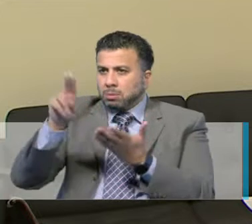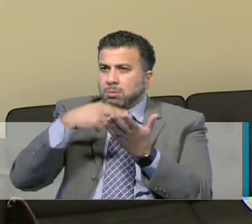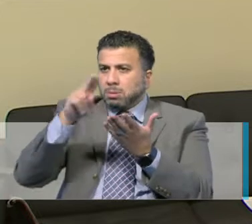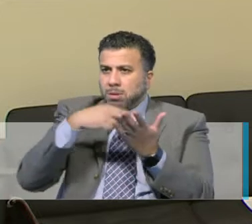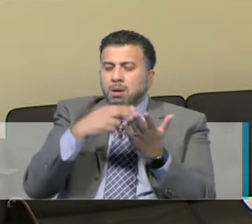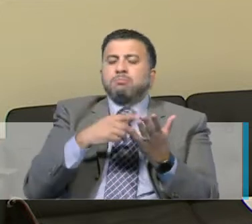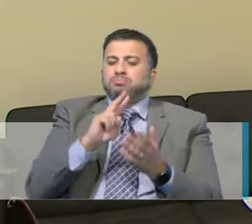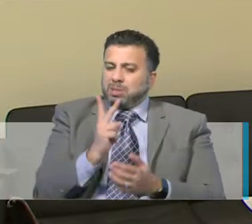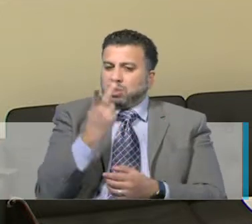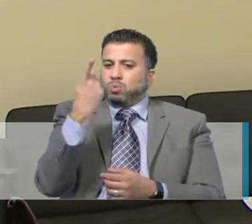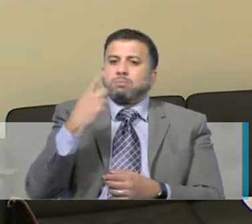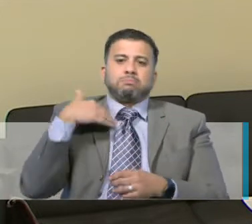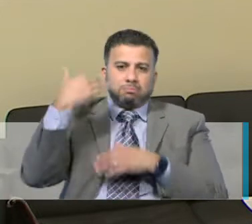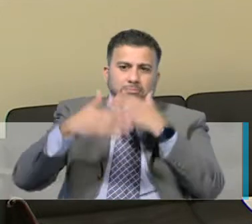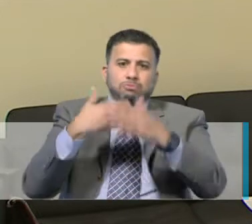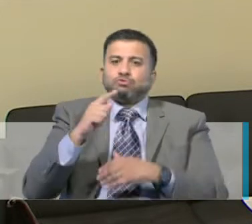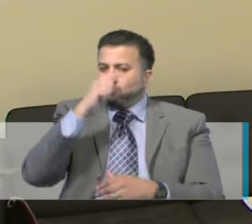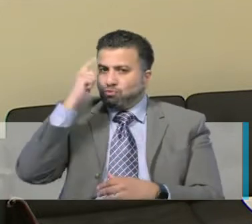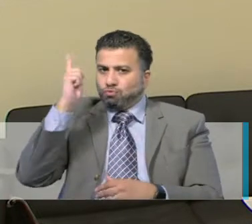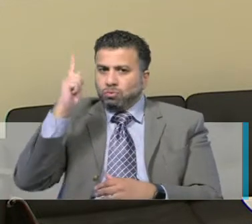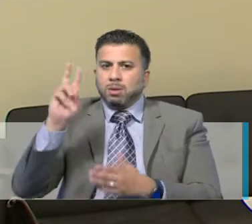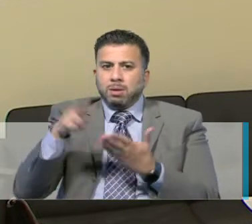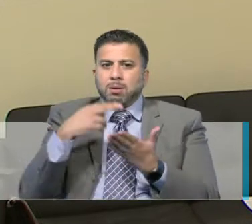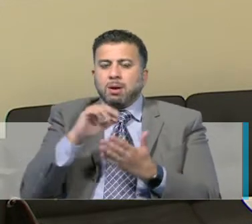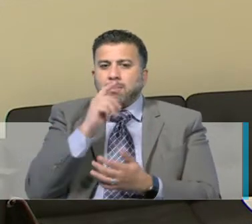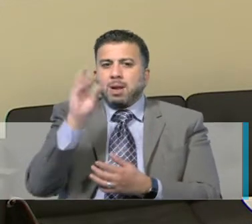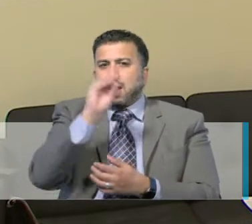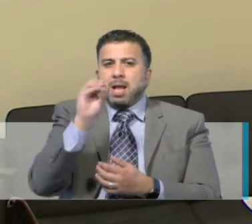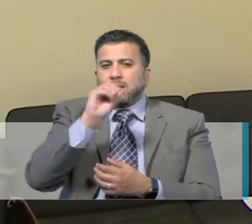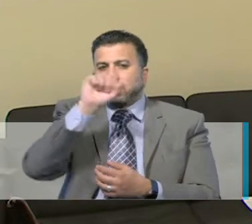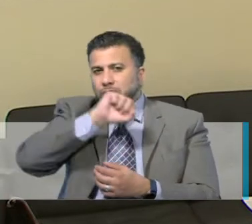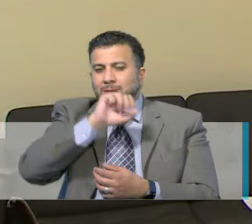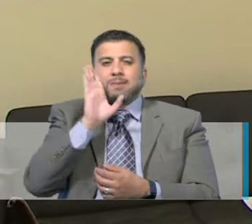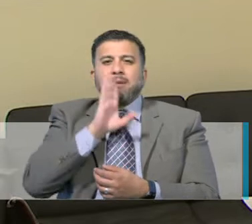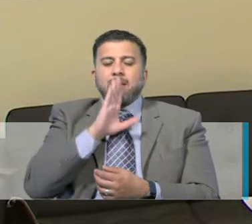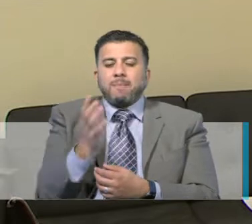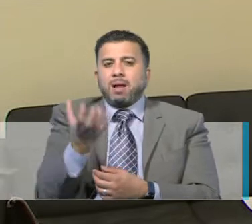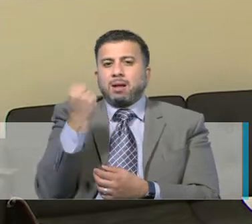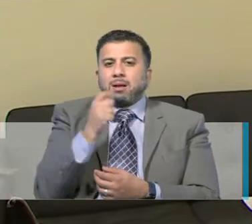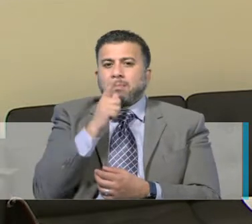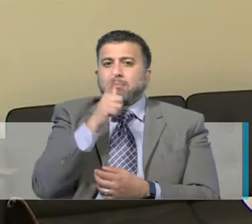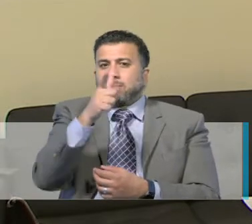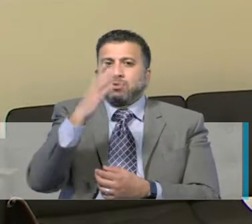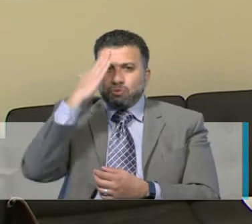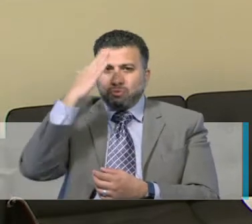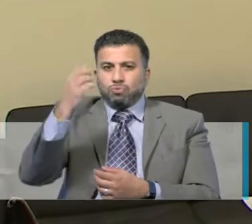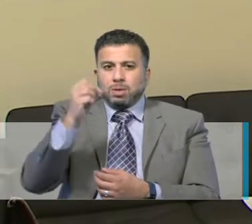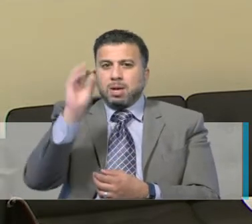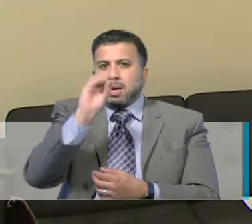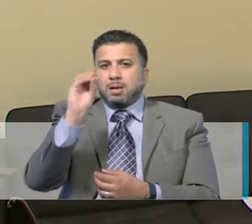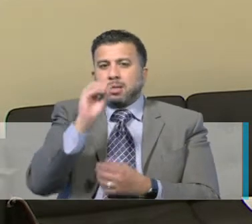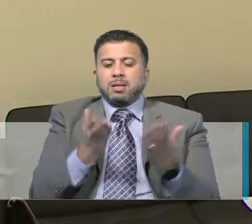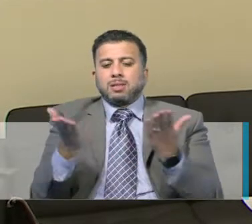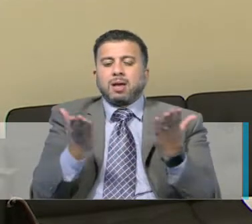الأنظمة بإذن الله في الفترة القادمة. نحن في هيئة الشارقة للتعليم الخاص نوجه رسالة شكر للهيئة